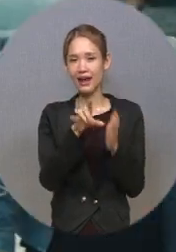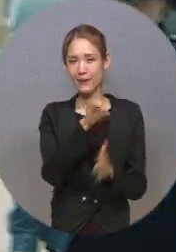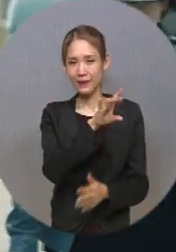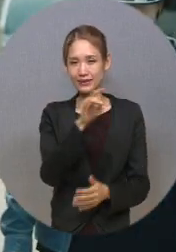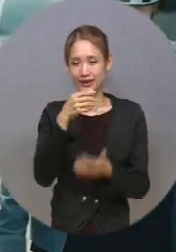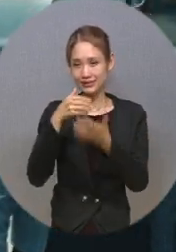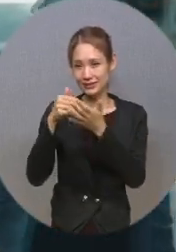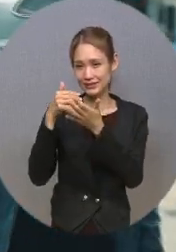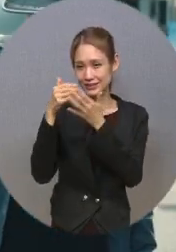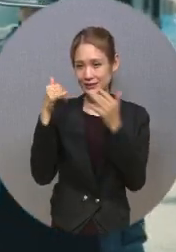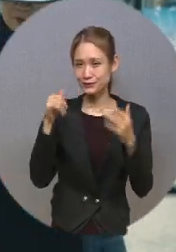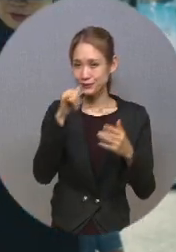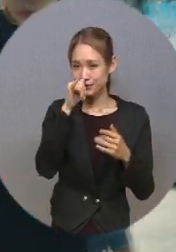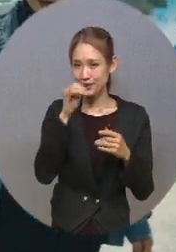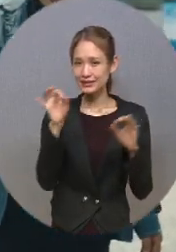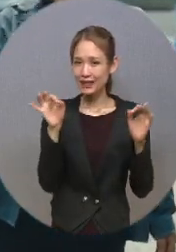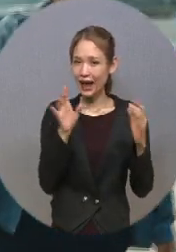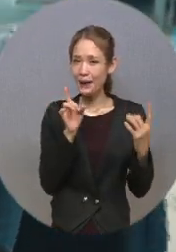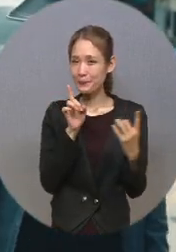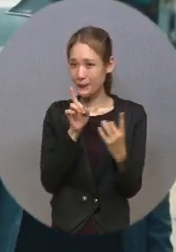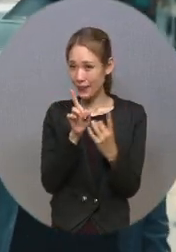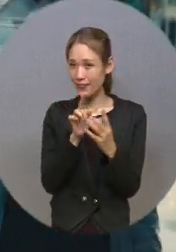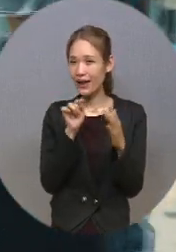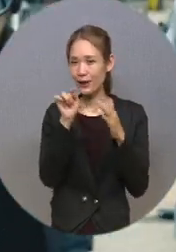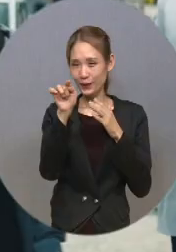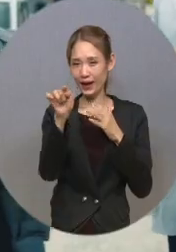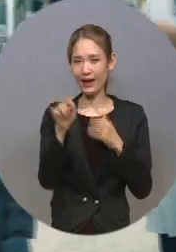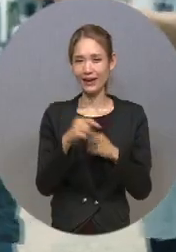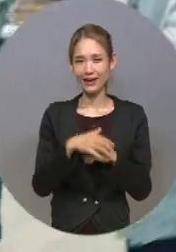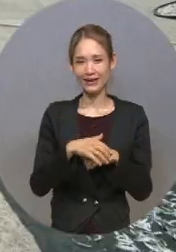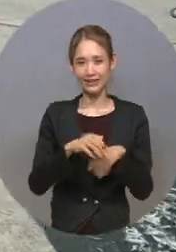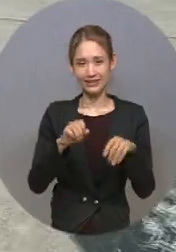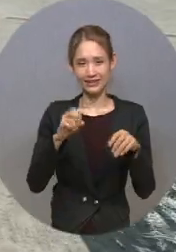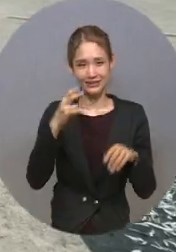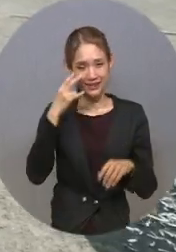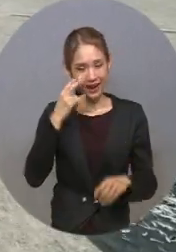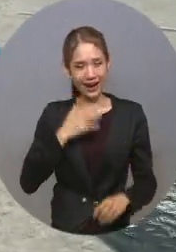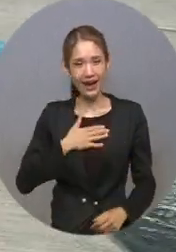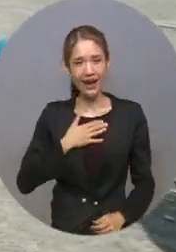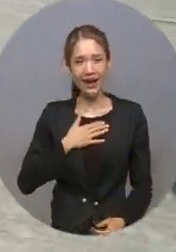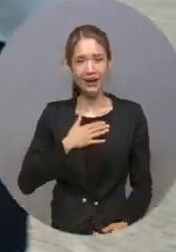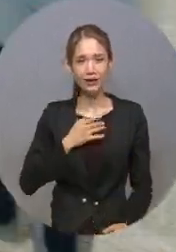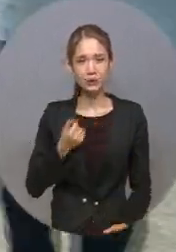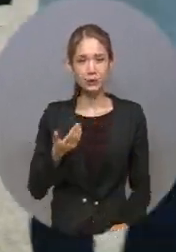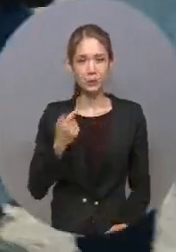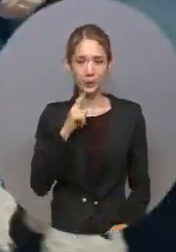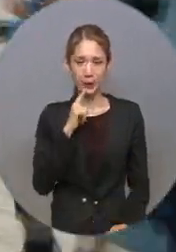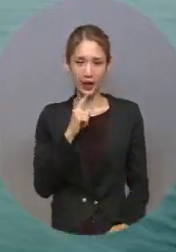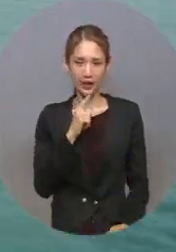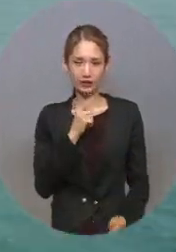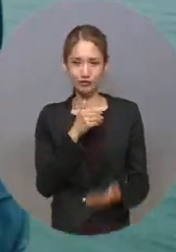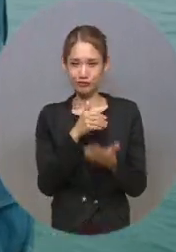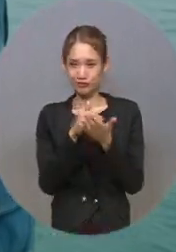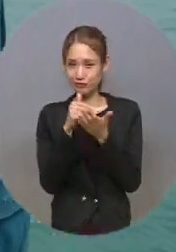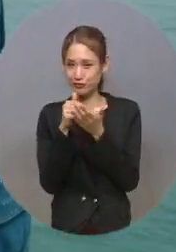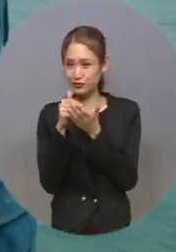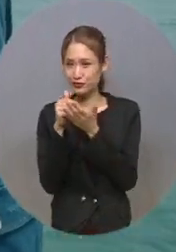네. 강동률 화백님인데 잠깐 뵙고 가도록 하겠습니다. 예, 알겠습니다. 화백님! 멋있어. 아, 방금 말씀하신 거 죽방을 지금 그리고 계시네.